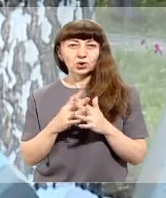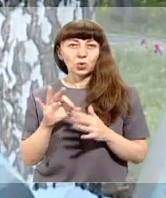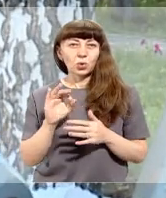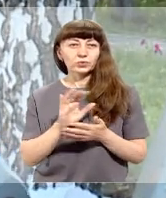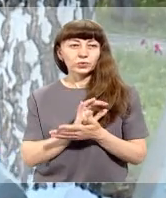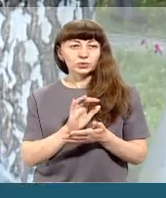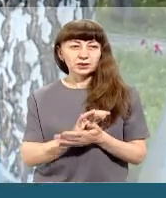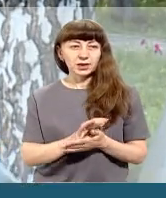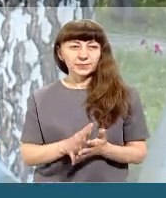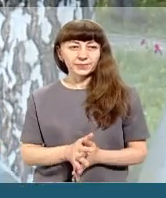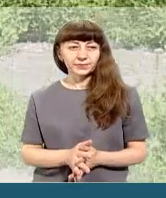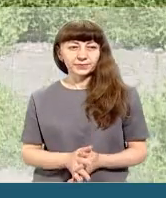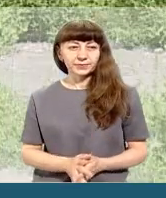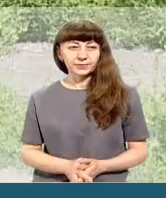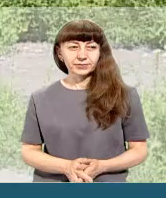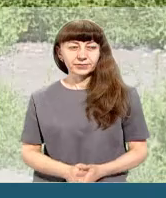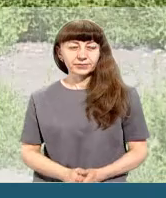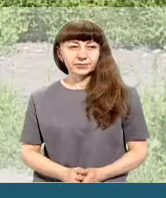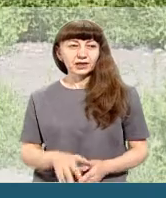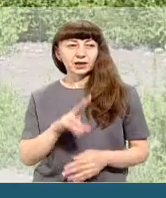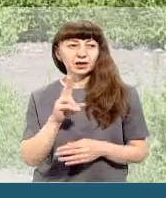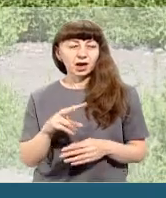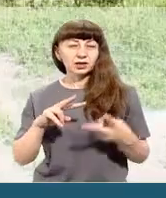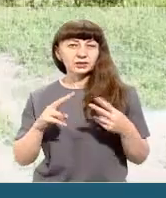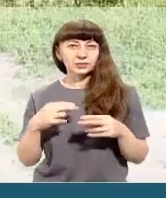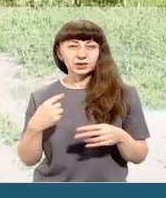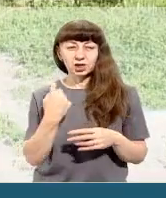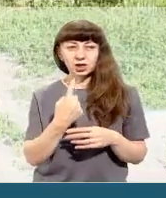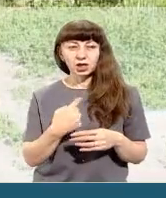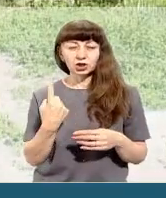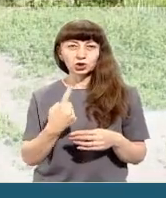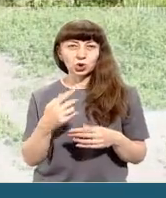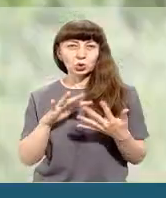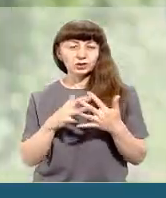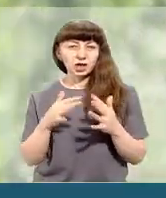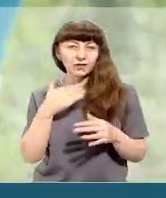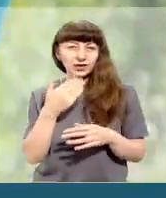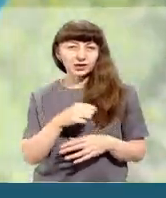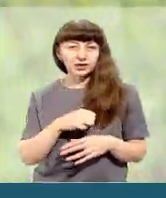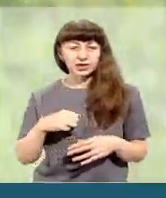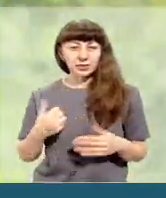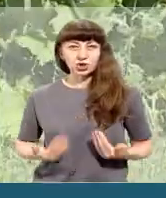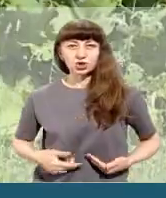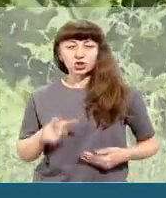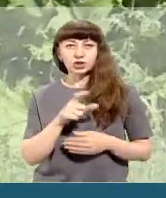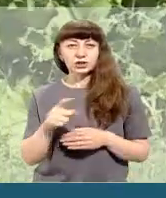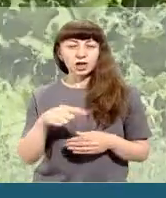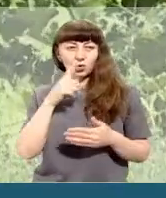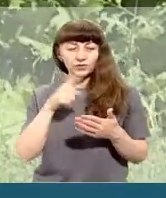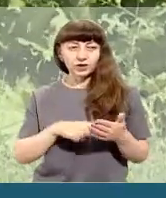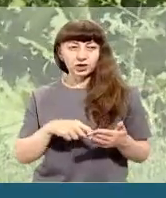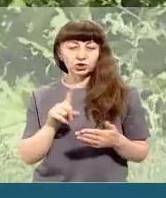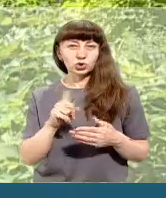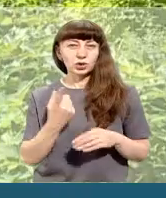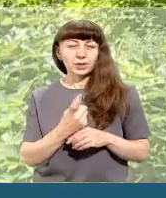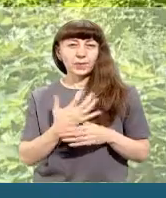помогая и защищая природу. О том, как преобразилось село, говорят и сами жители. Подобные мероприятия, уверены сельчане,